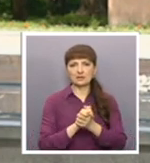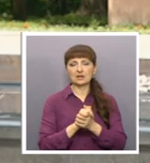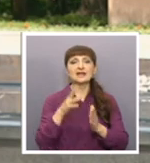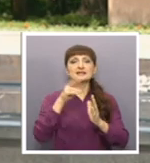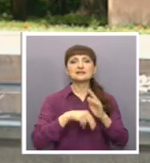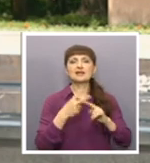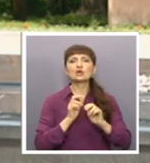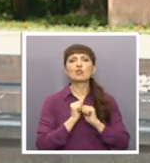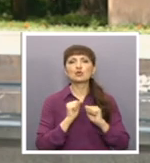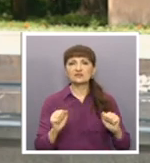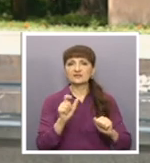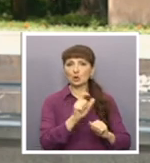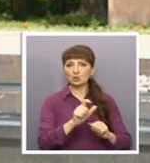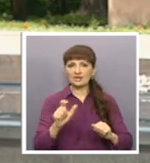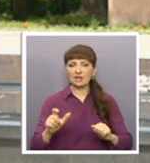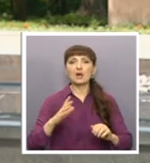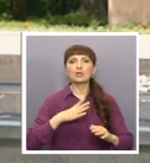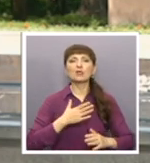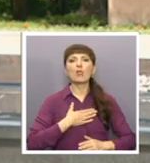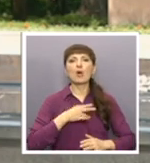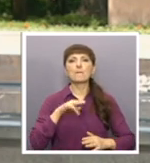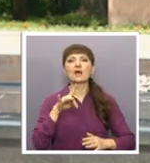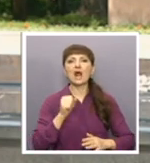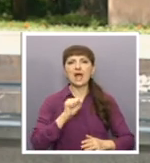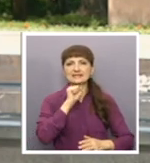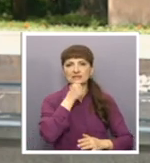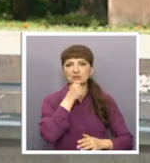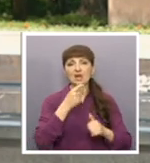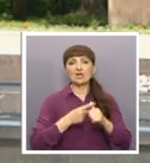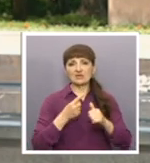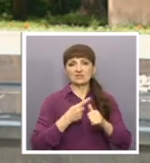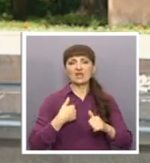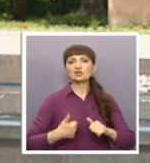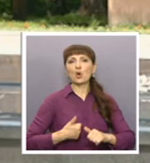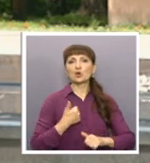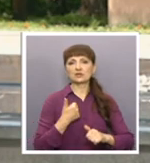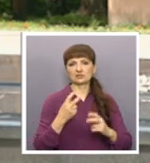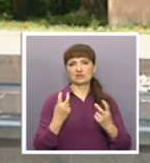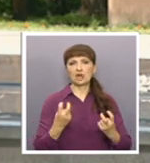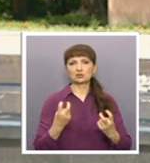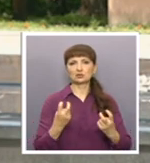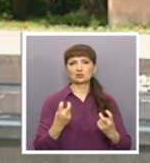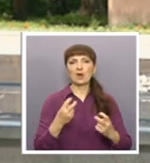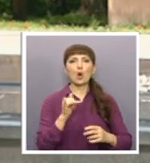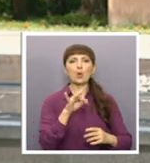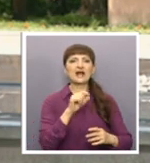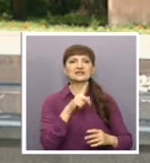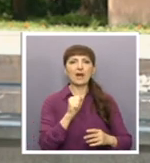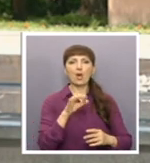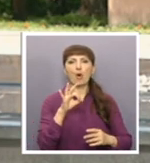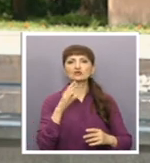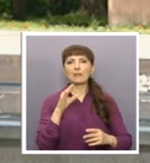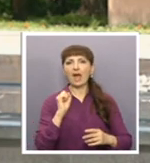этих мужественных людей был и мой прадедушка, чье имя я сегодня с гордостью ношу. Это Оразбай